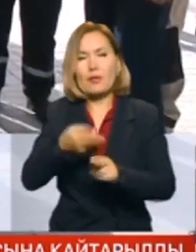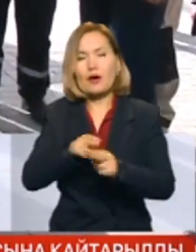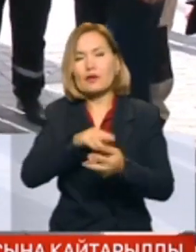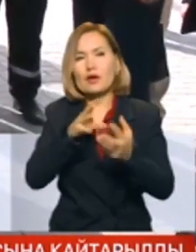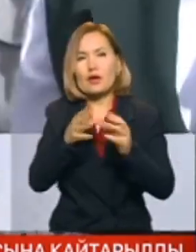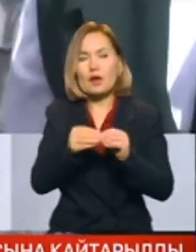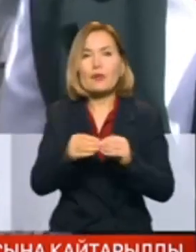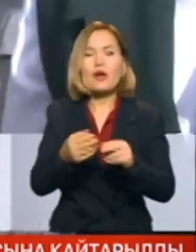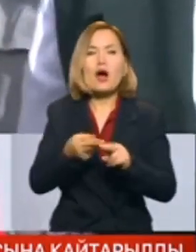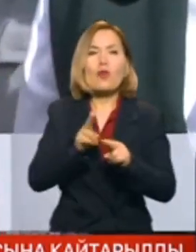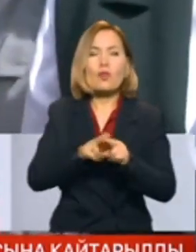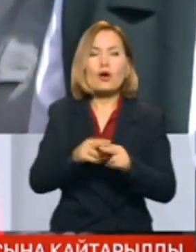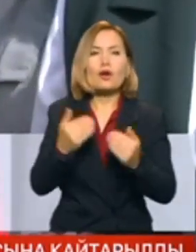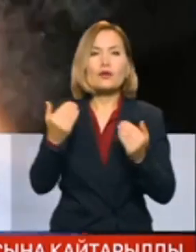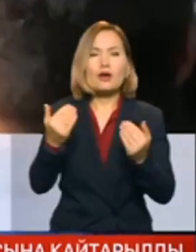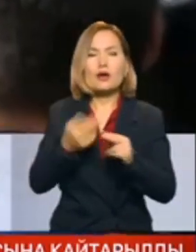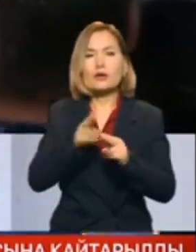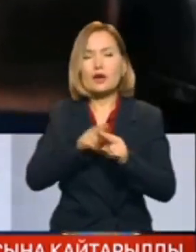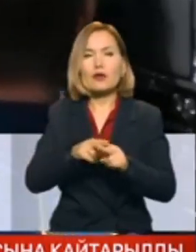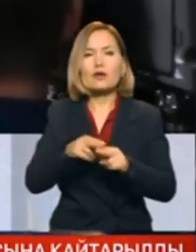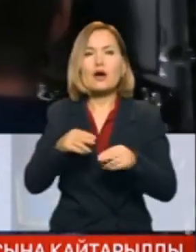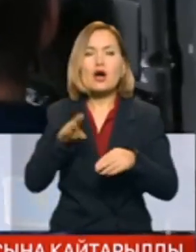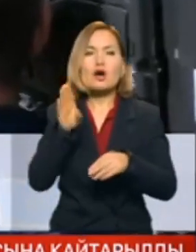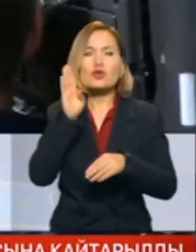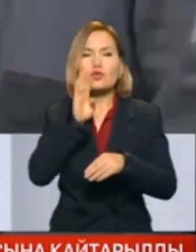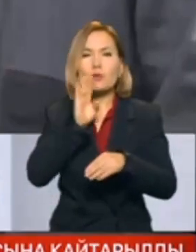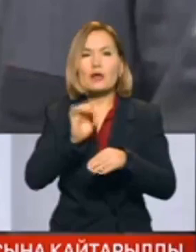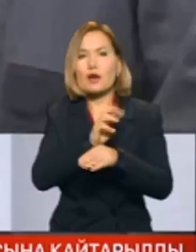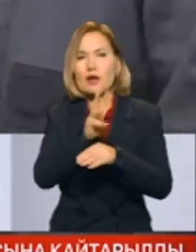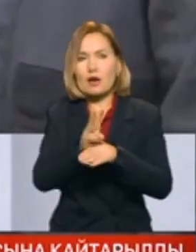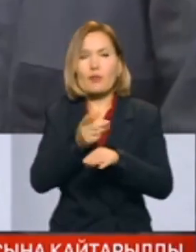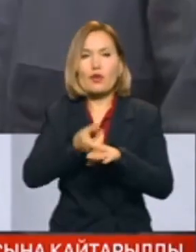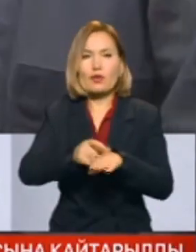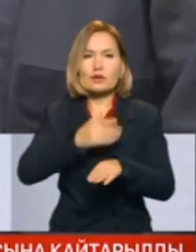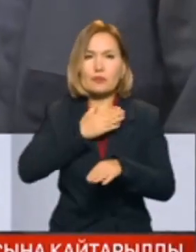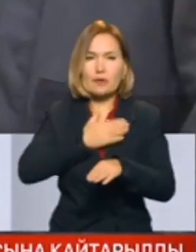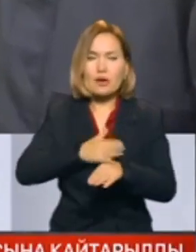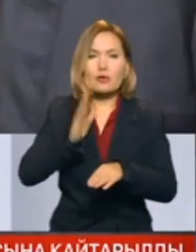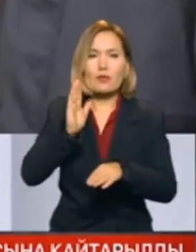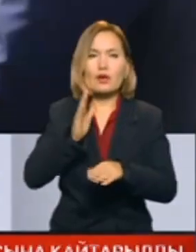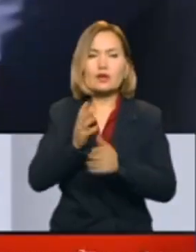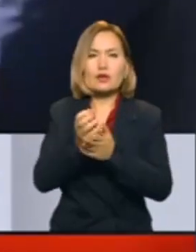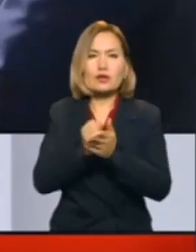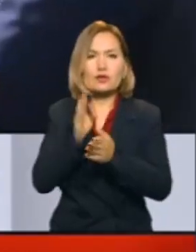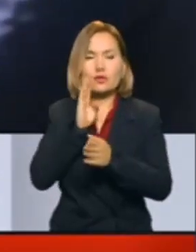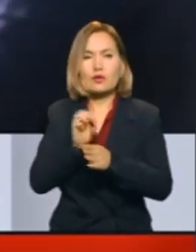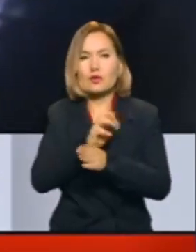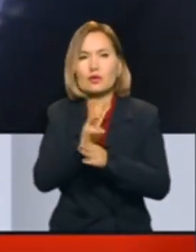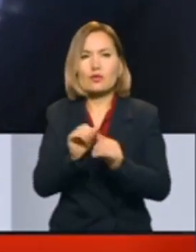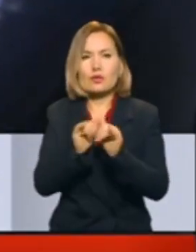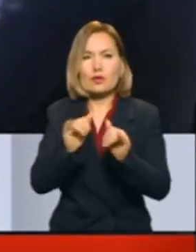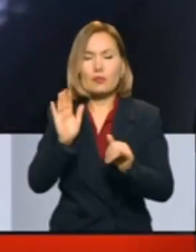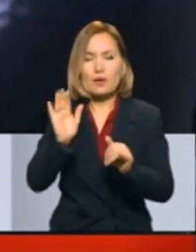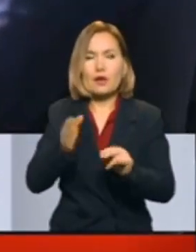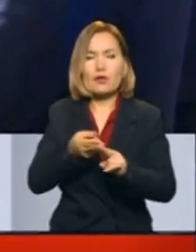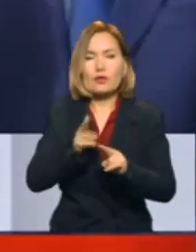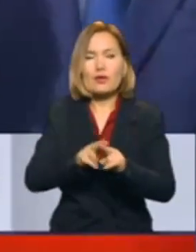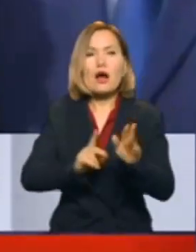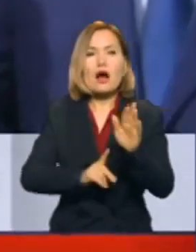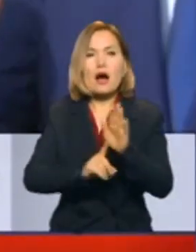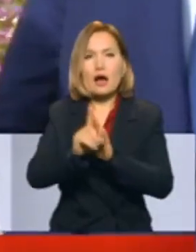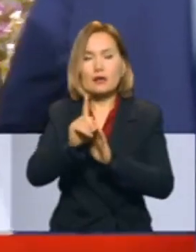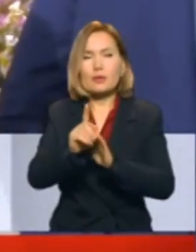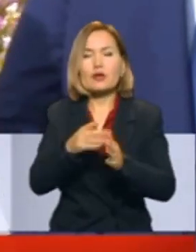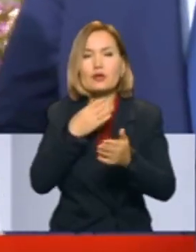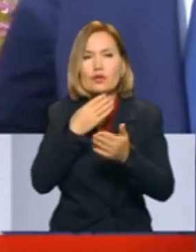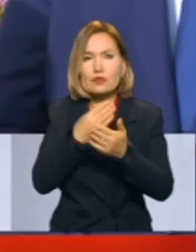ресурстары министрлігі құрылғанын Сыр бойының шаруалары қуана қабылдаған. Өте күрделі заманда ең алдымен